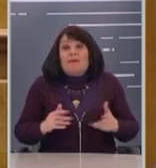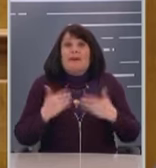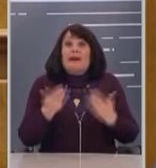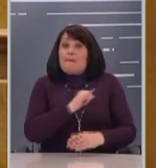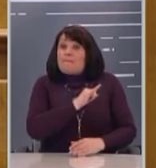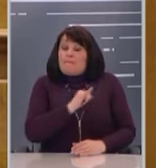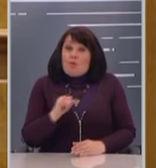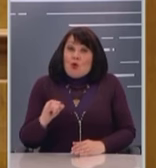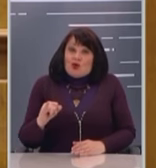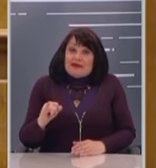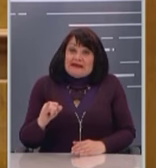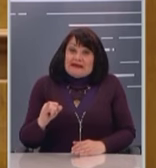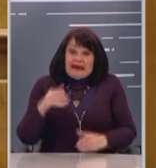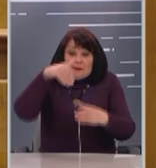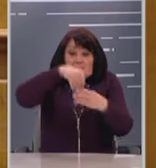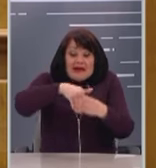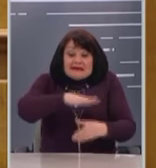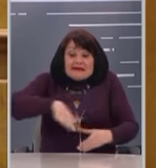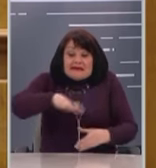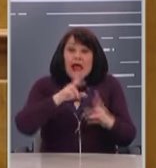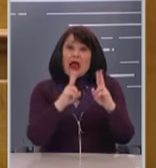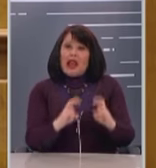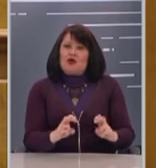ποτέ εσωτερικός έλεγχος.